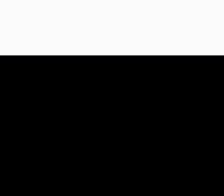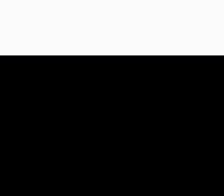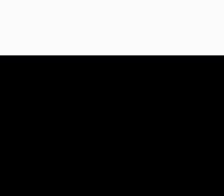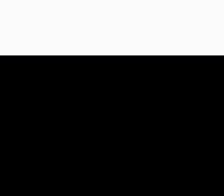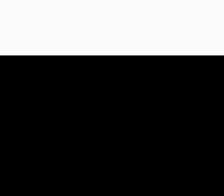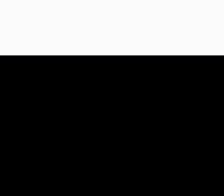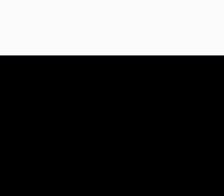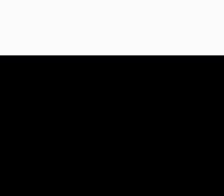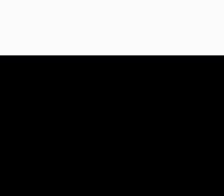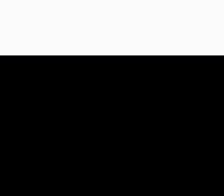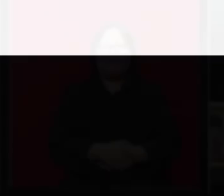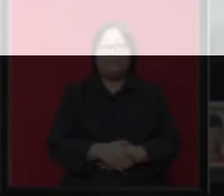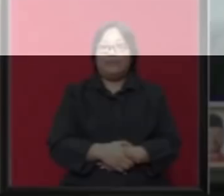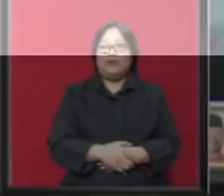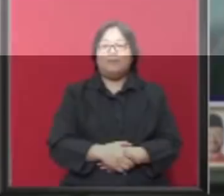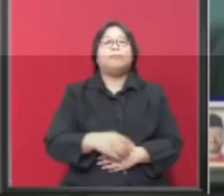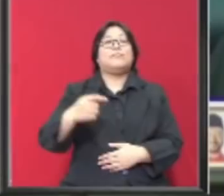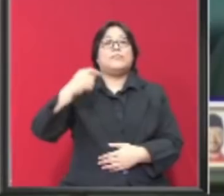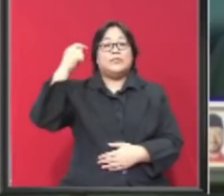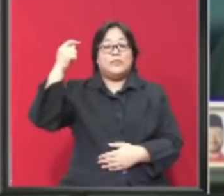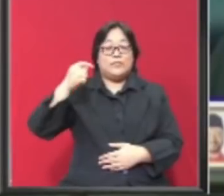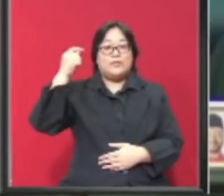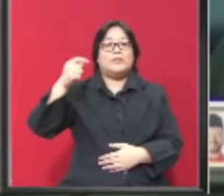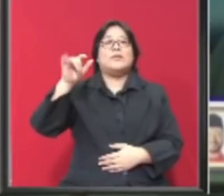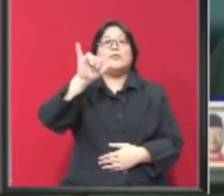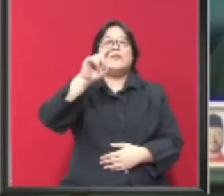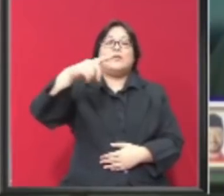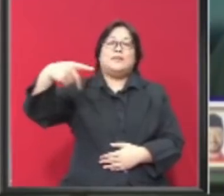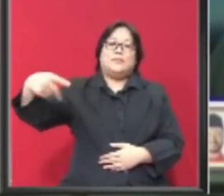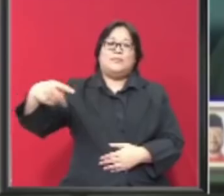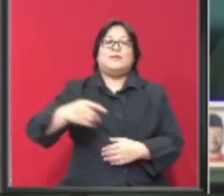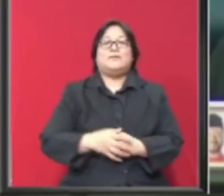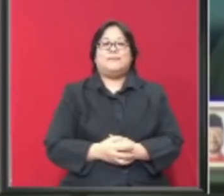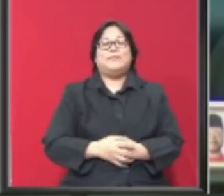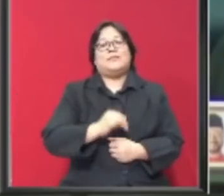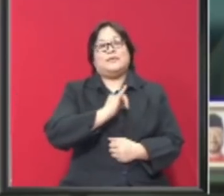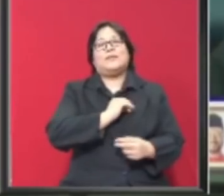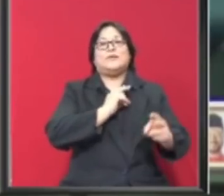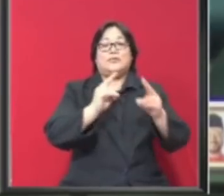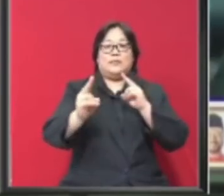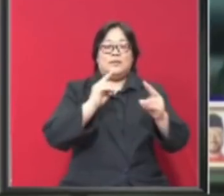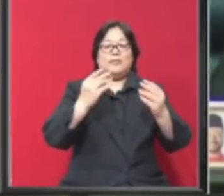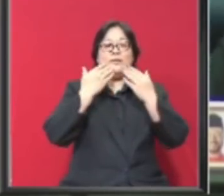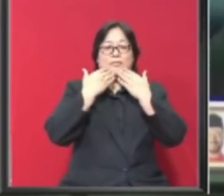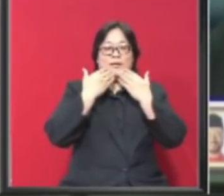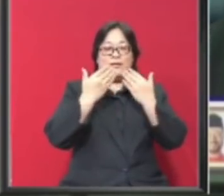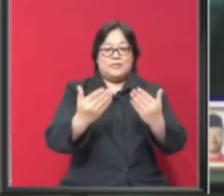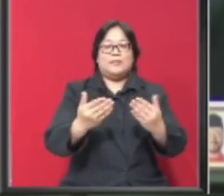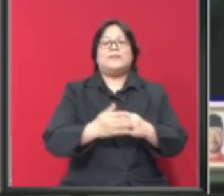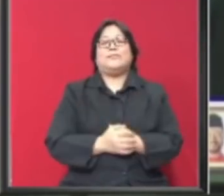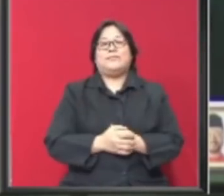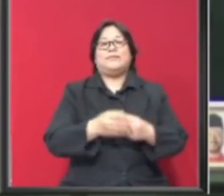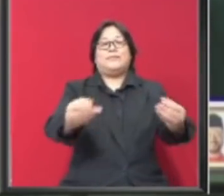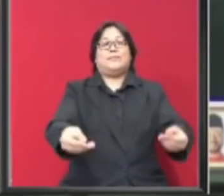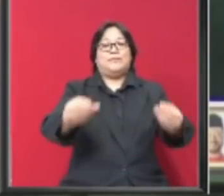Ya udah nih lip Tuhan yang di betul saya ucapkan terima kasih karena